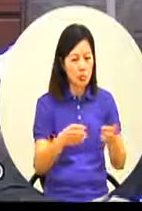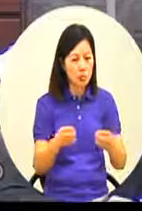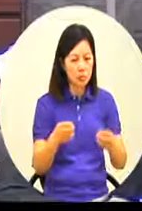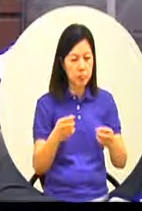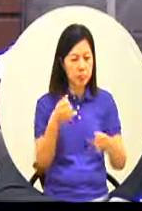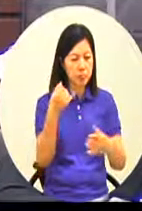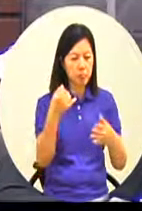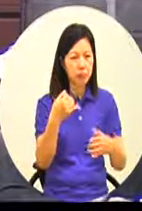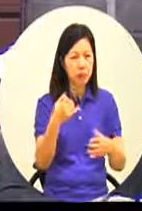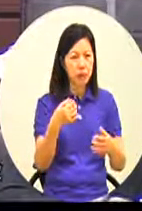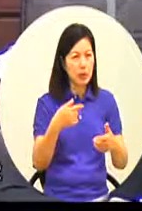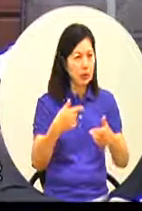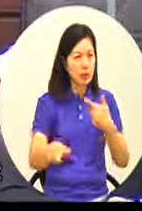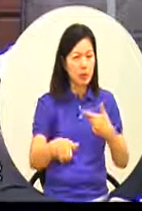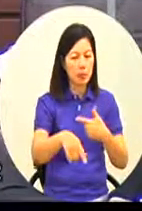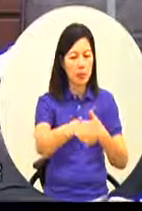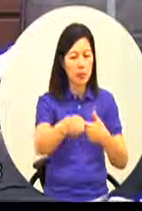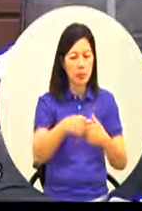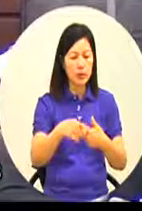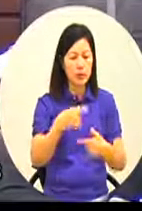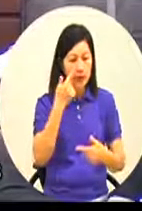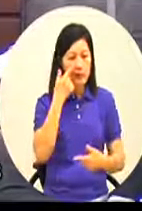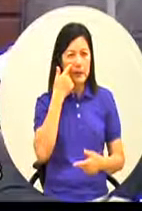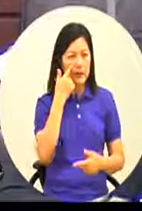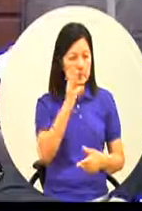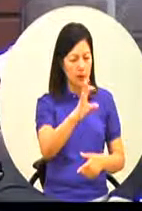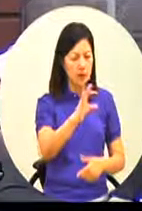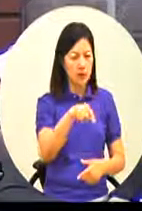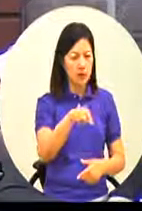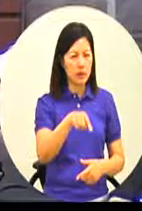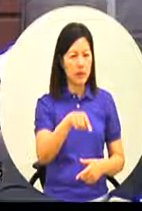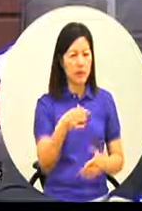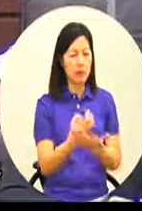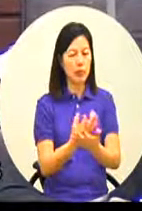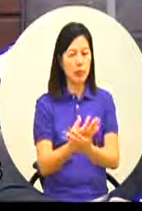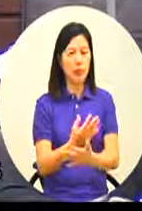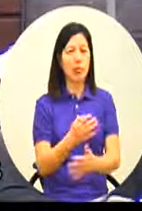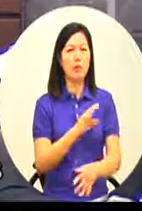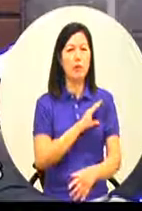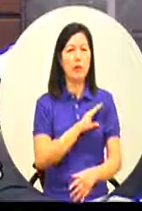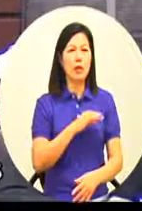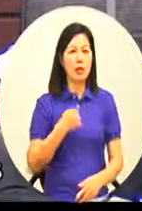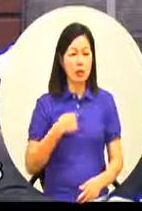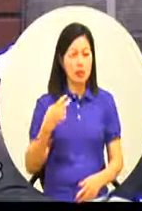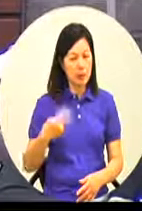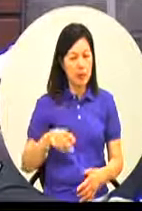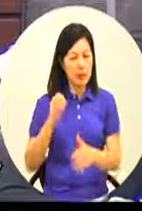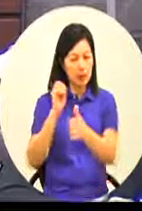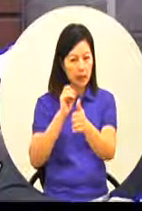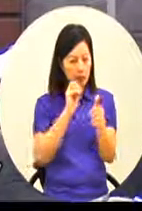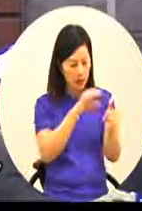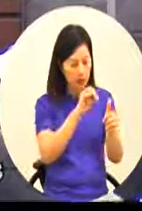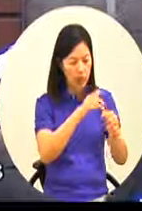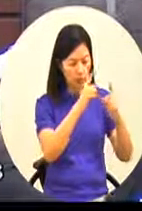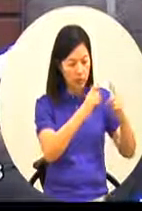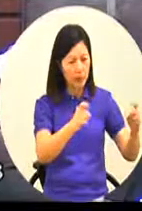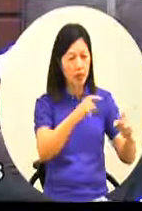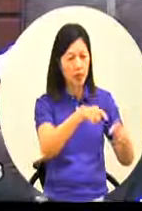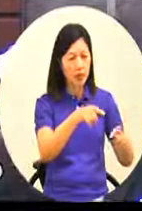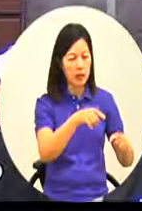那当然很显然，厕所的部分当然就不足。那我们就会跟庙里，是因